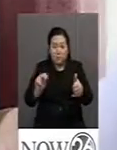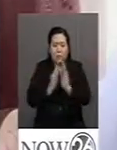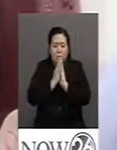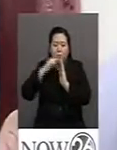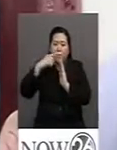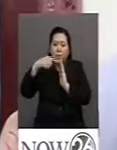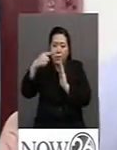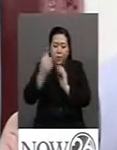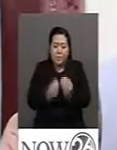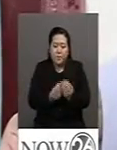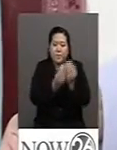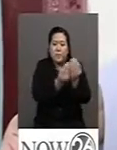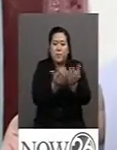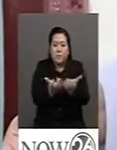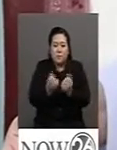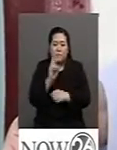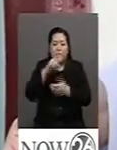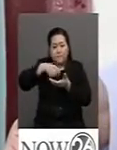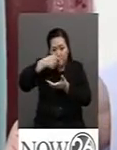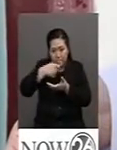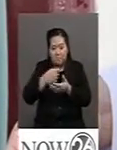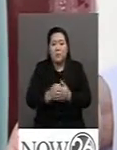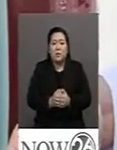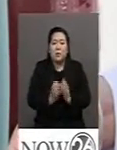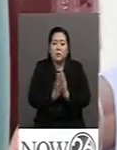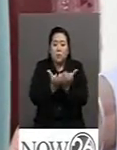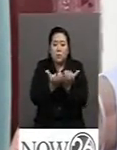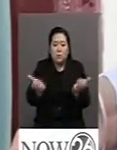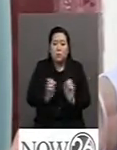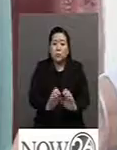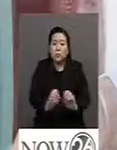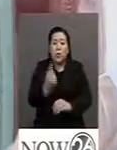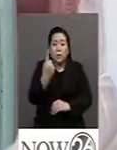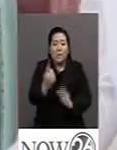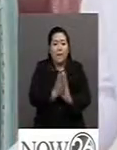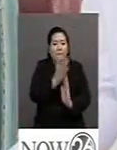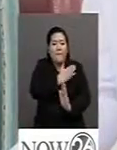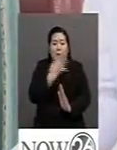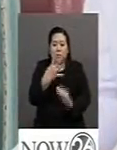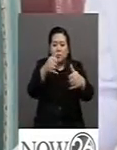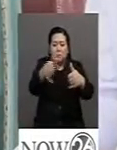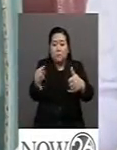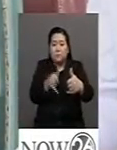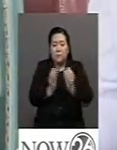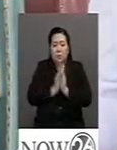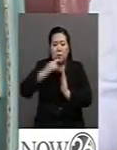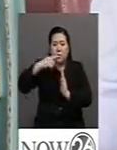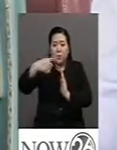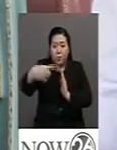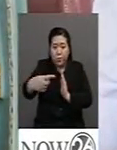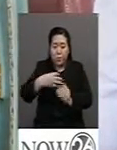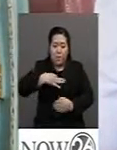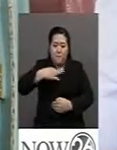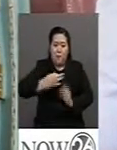รรับพระราชทานฉันมีพระพิธีธรรมเทศนากัน1พระ4รูปสวดธรรมคาถาประเคนผ้าไ